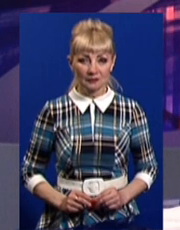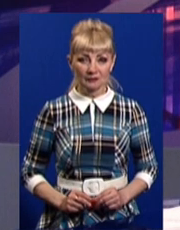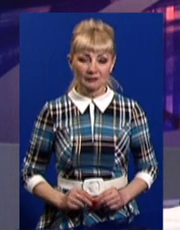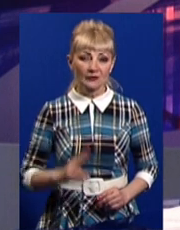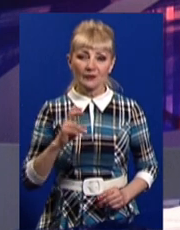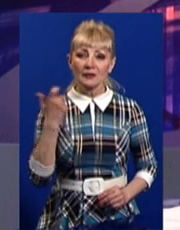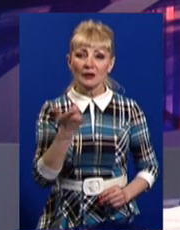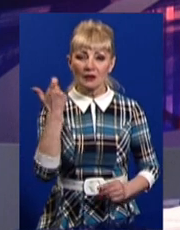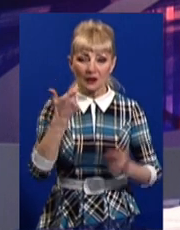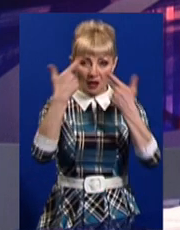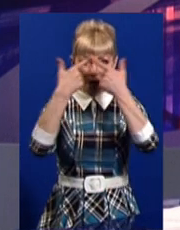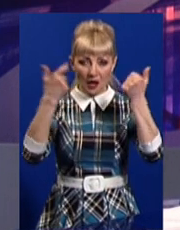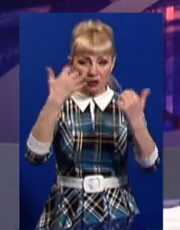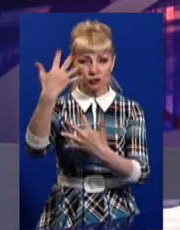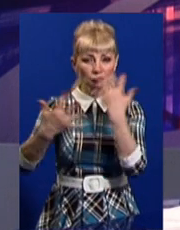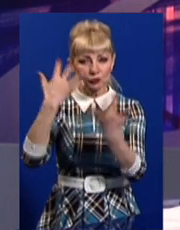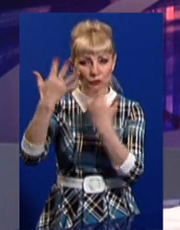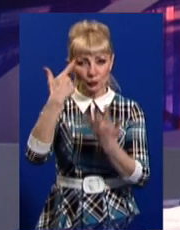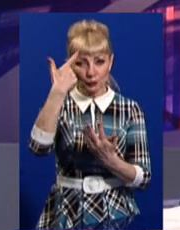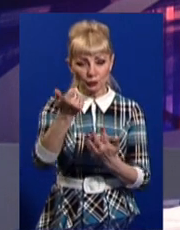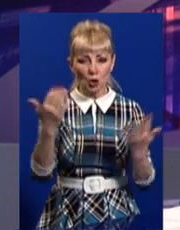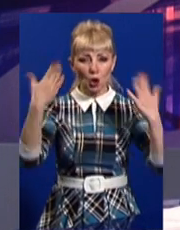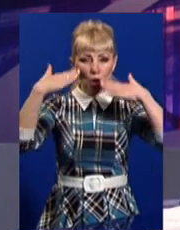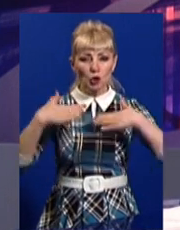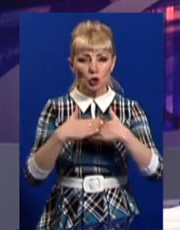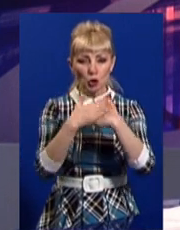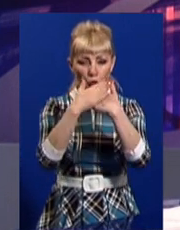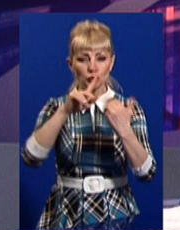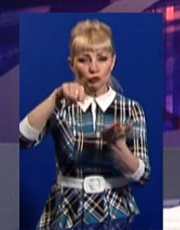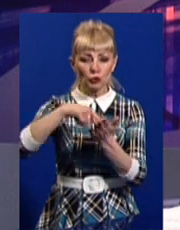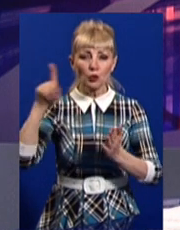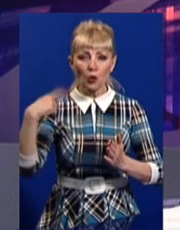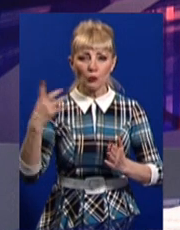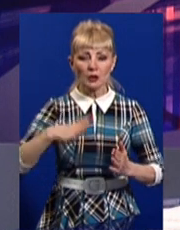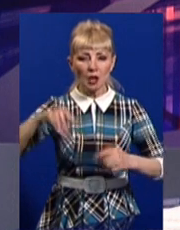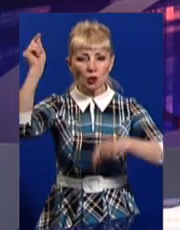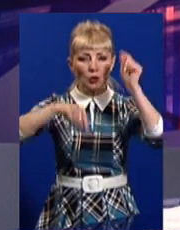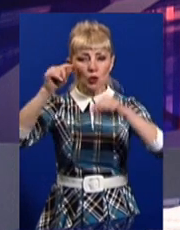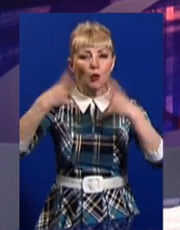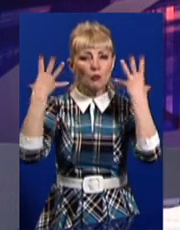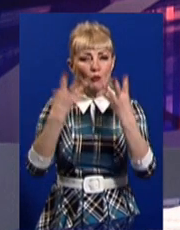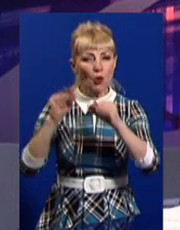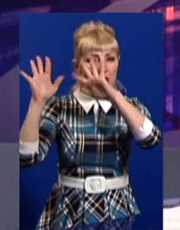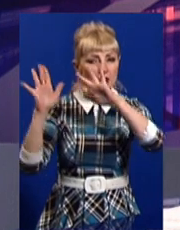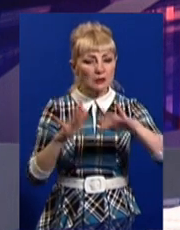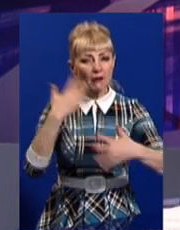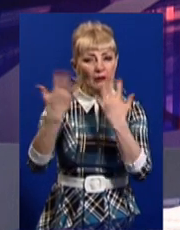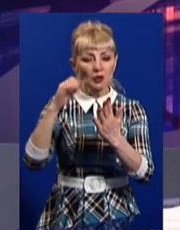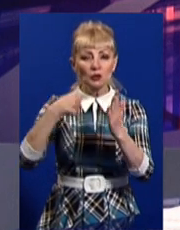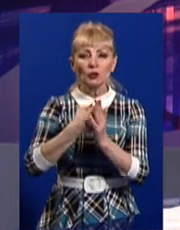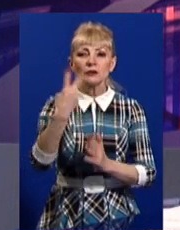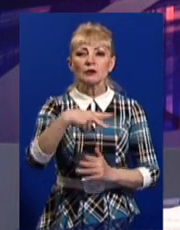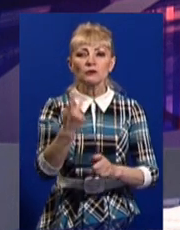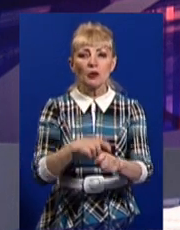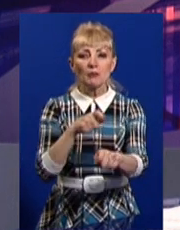На Харківщині оголошено штормове попередження. Вночі в місті та області очікують дощ з мокрим снігом і вітер до